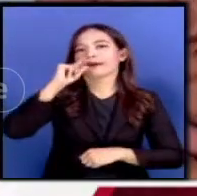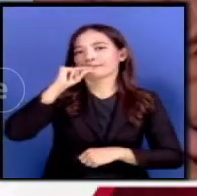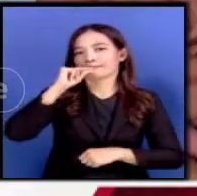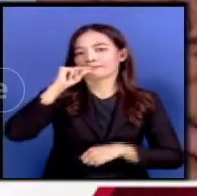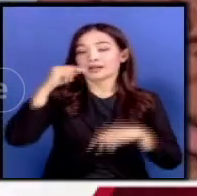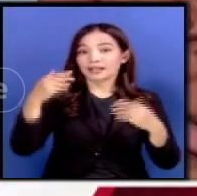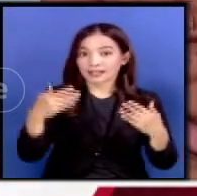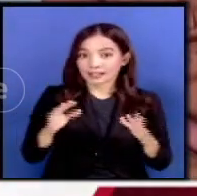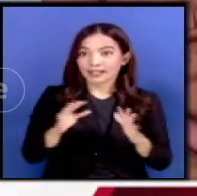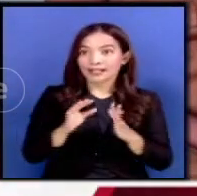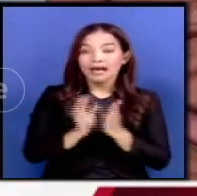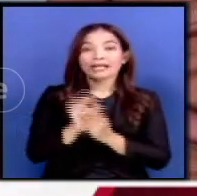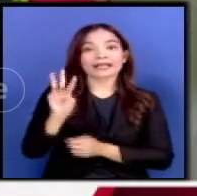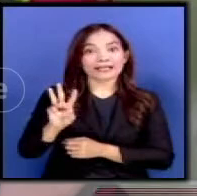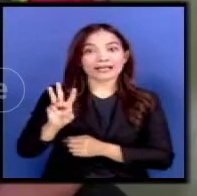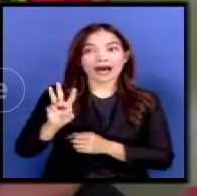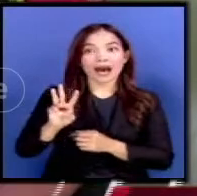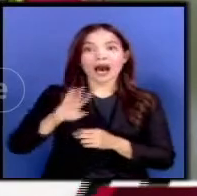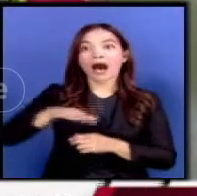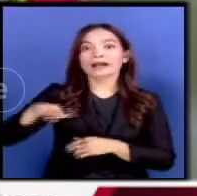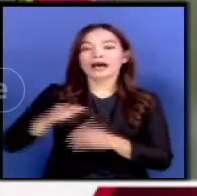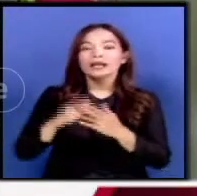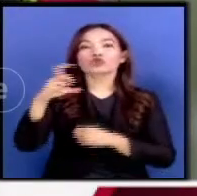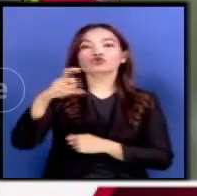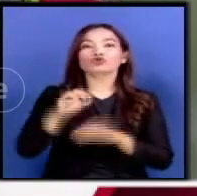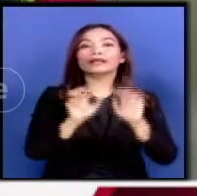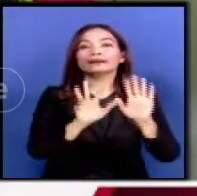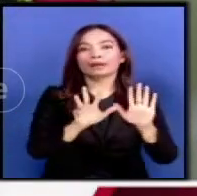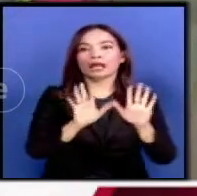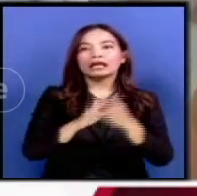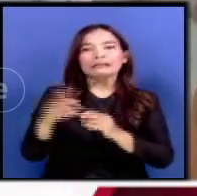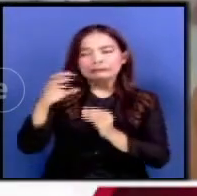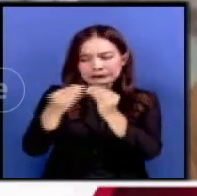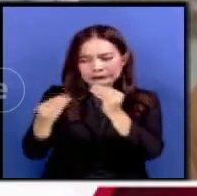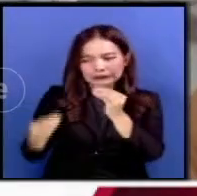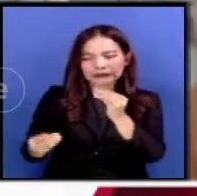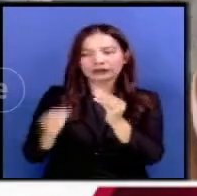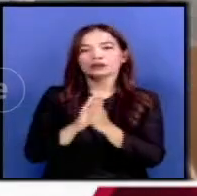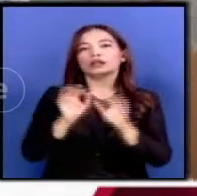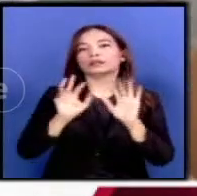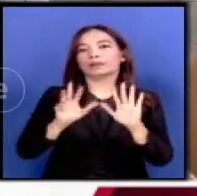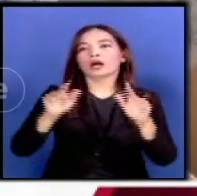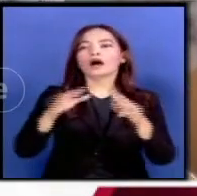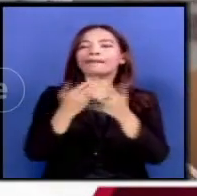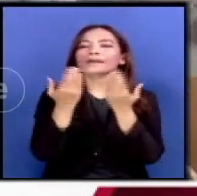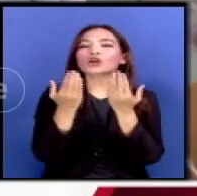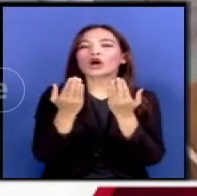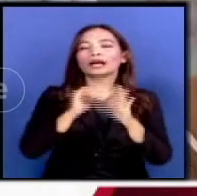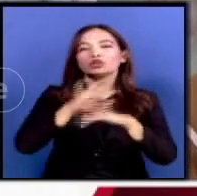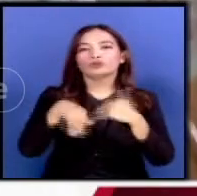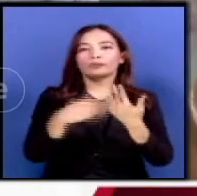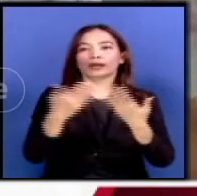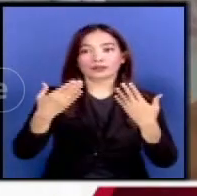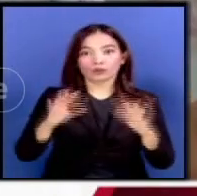Kakek Juhani sekarang memiliki 3 anak, 9 cucu dan 9 cicit. Seluruh keluarga mendoakan agar sang kakek yang sudah berada di